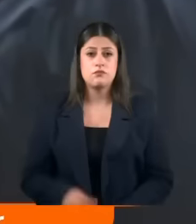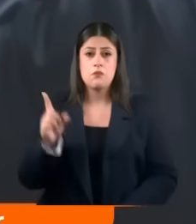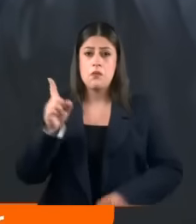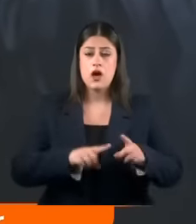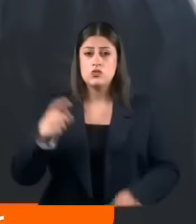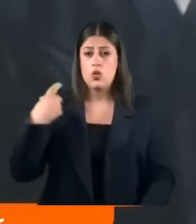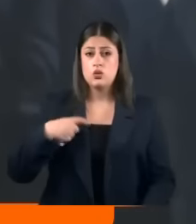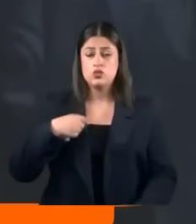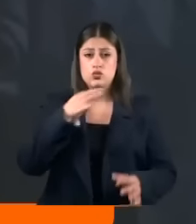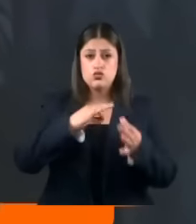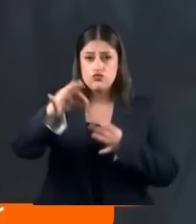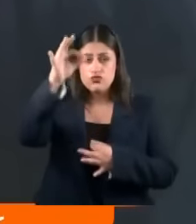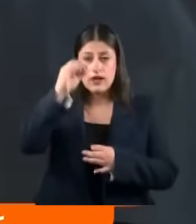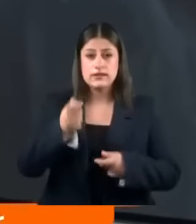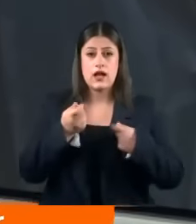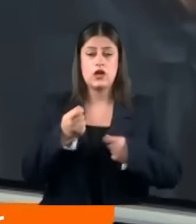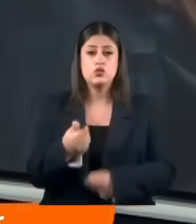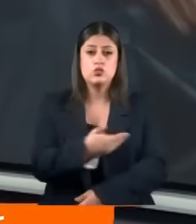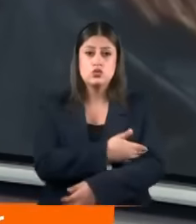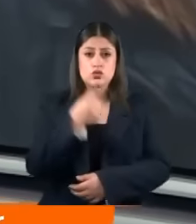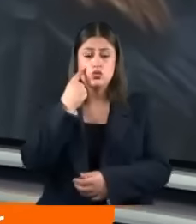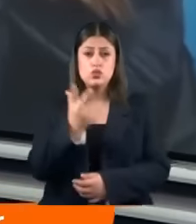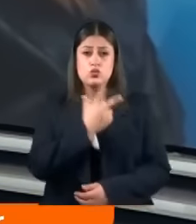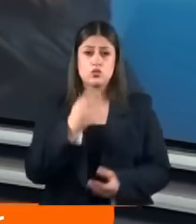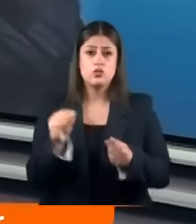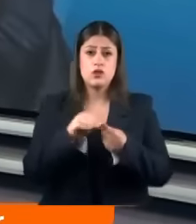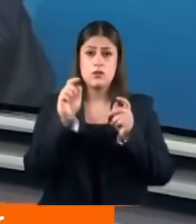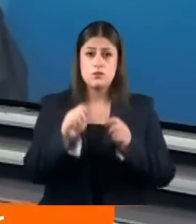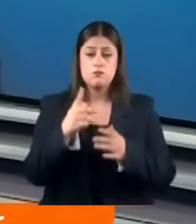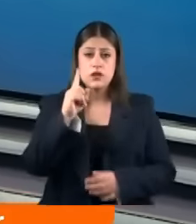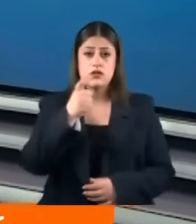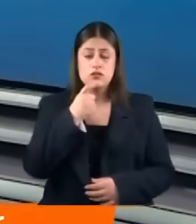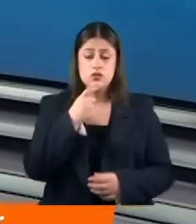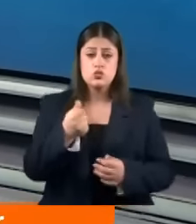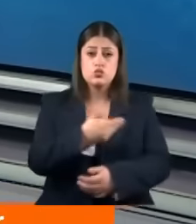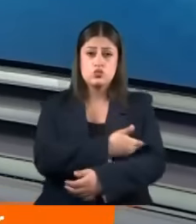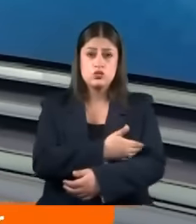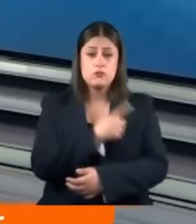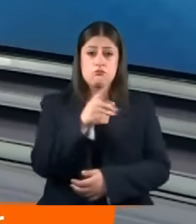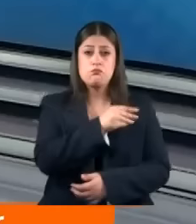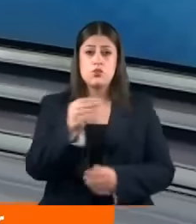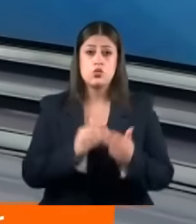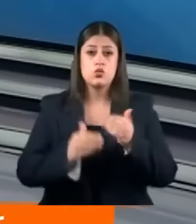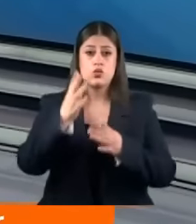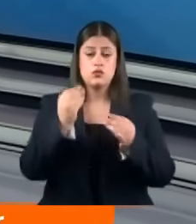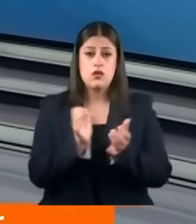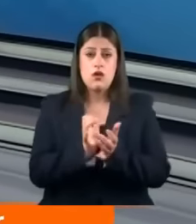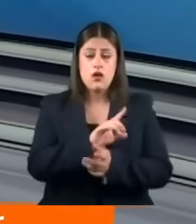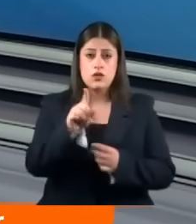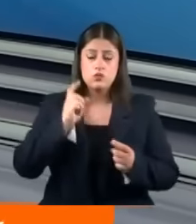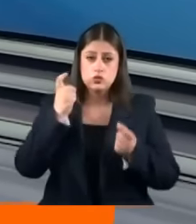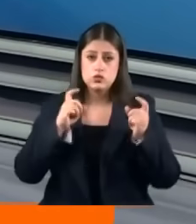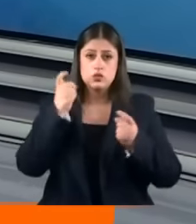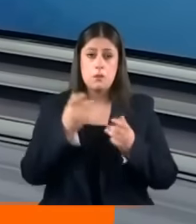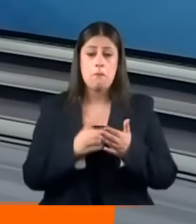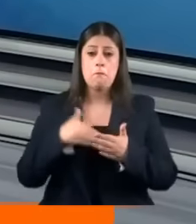Bazı özel üniversiteler eğitim ücretine fahiş oranda zam yaptı ve yıllık ücret 1 milyon lirayı geçti. Aileler de tabii kara kara düşünüyor ve